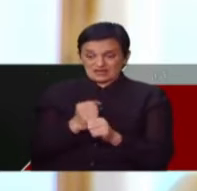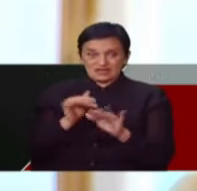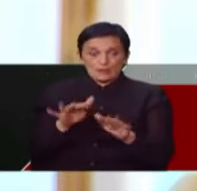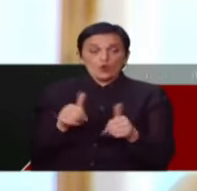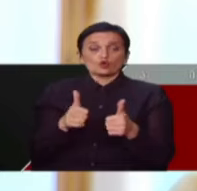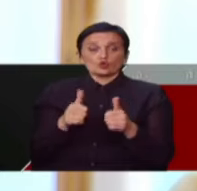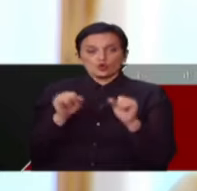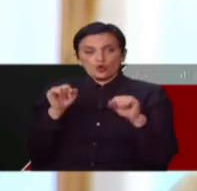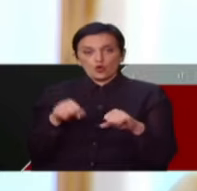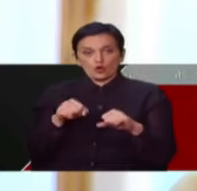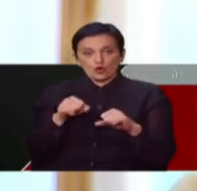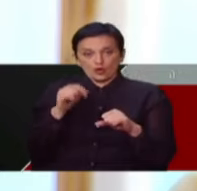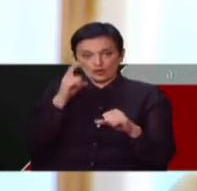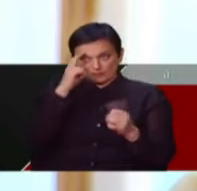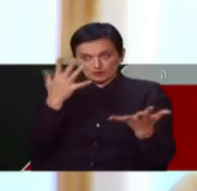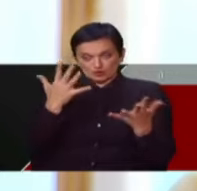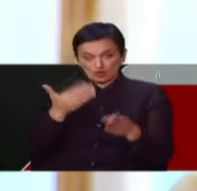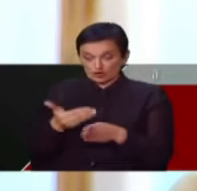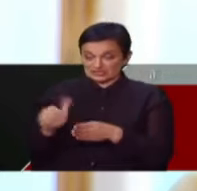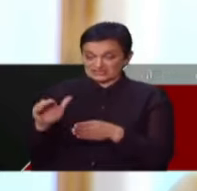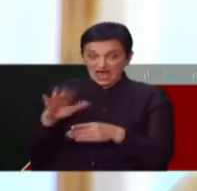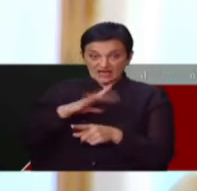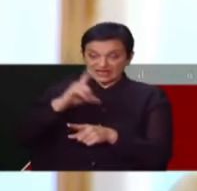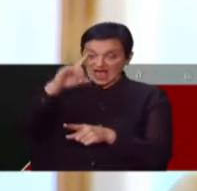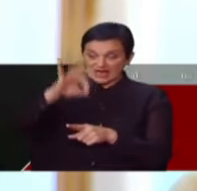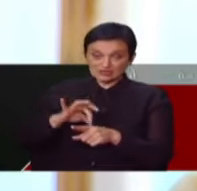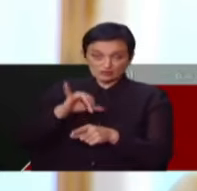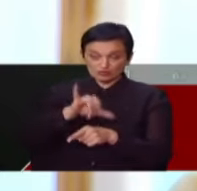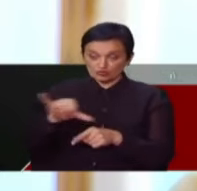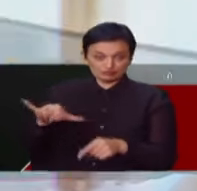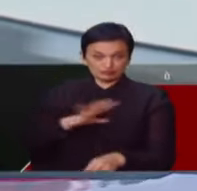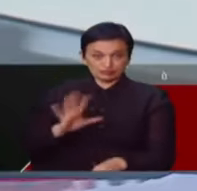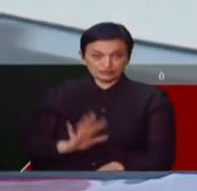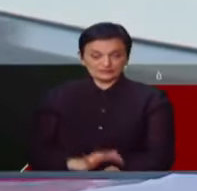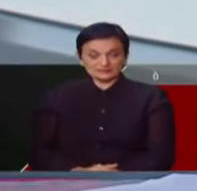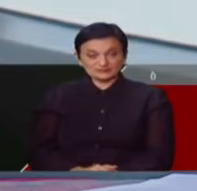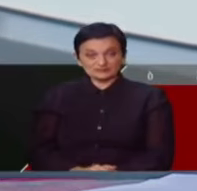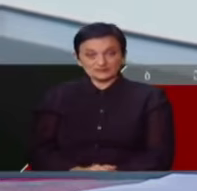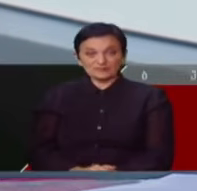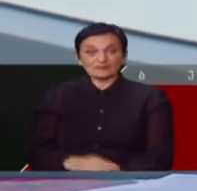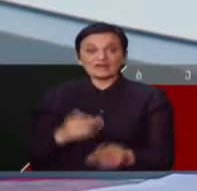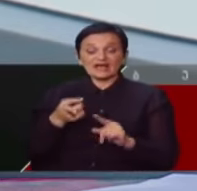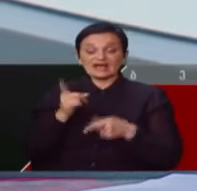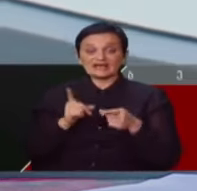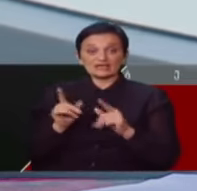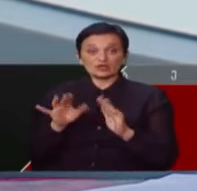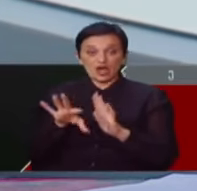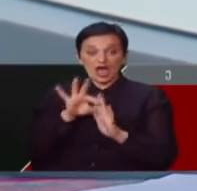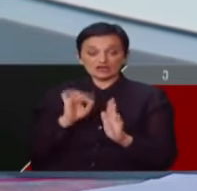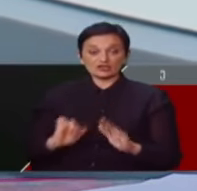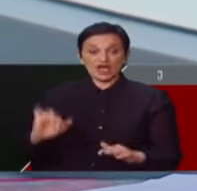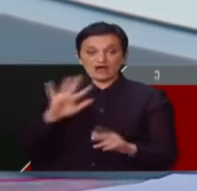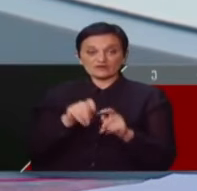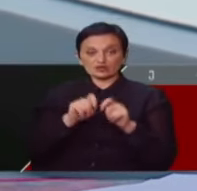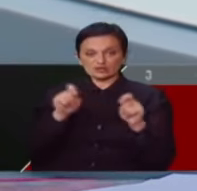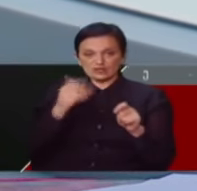რანაირად შეიძლება? ბიჭო, ცალკე რო იყავით, 1%-იც არ ქონდა არც ერთს. პარალელურად მოძრაობა აირჩე ევროპა და